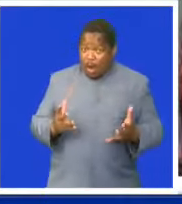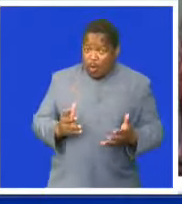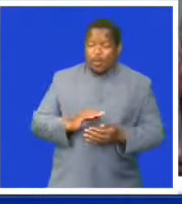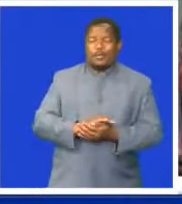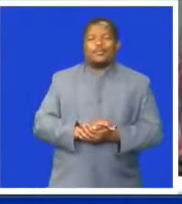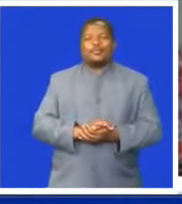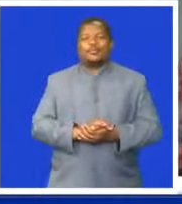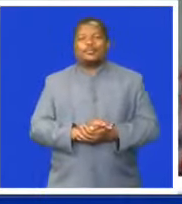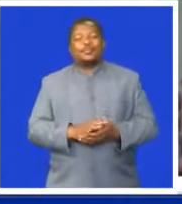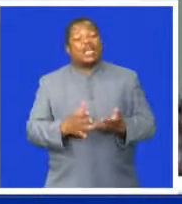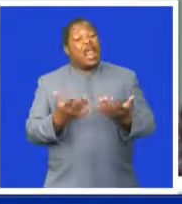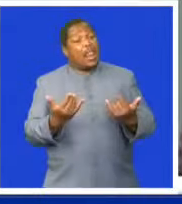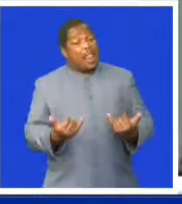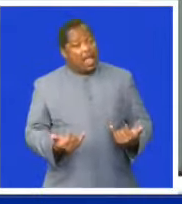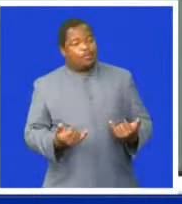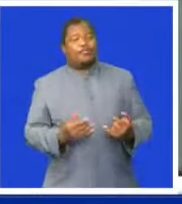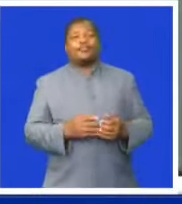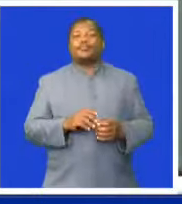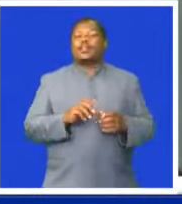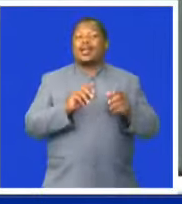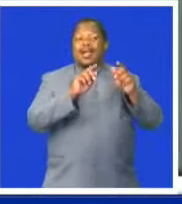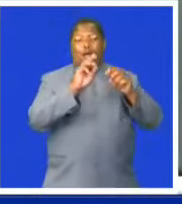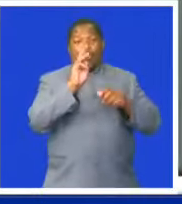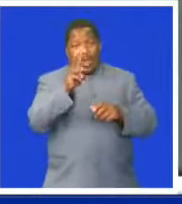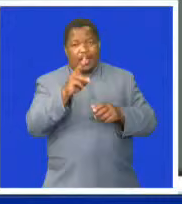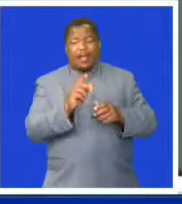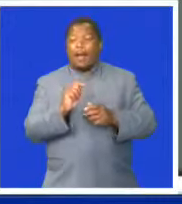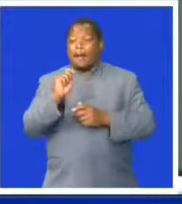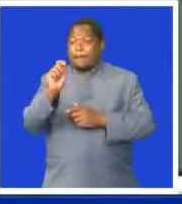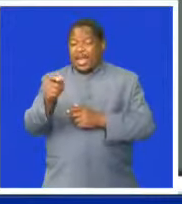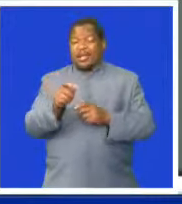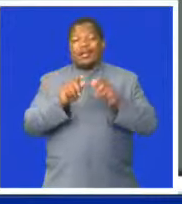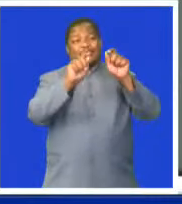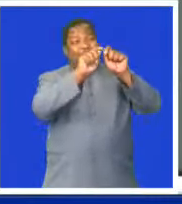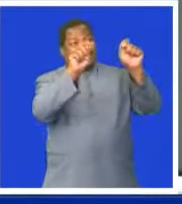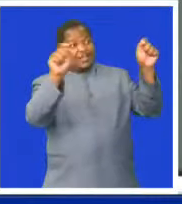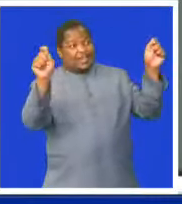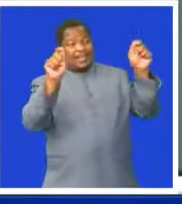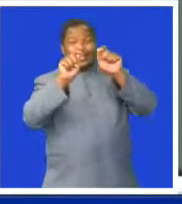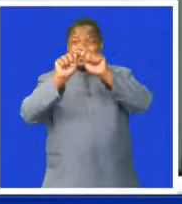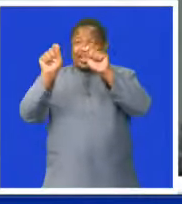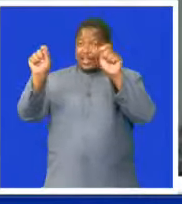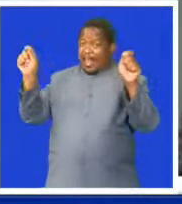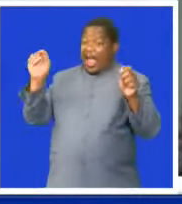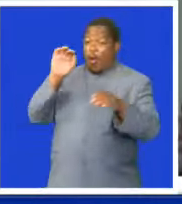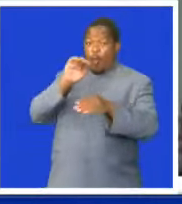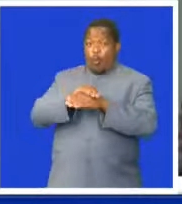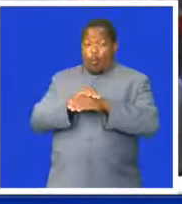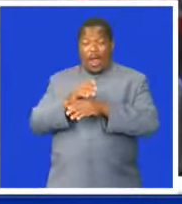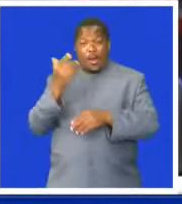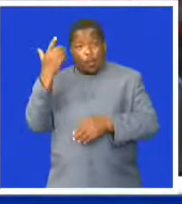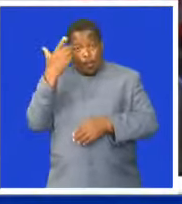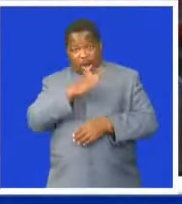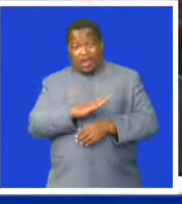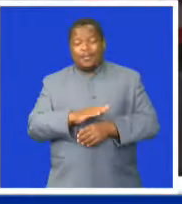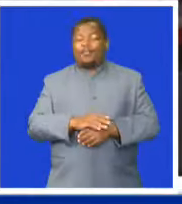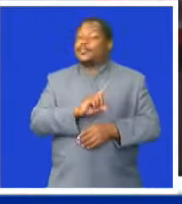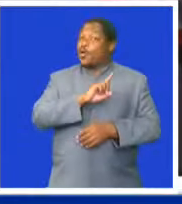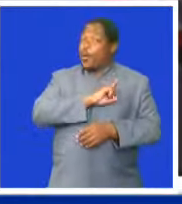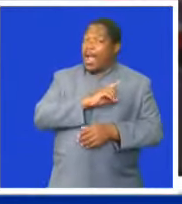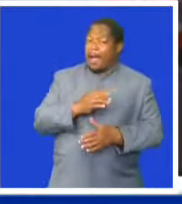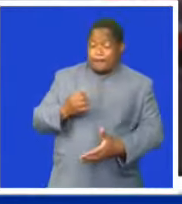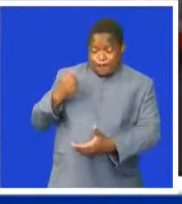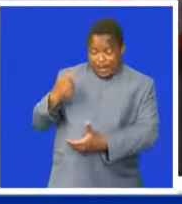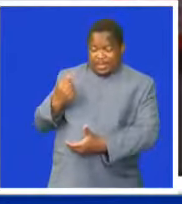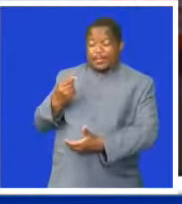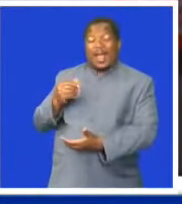kulomnyaka. Ngafaka emakhethini mase sifaka emakhethini lokunye lokukhona lesi kuswele futhi